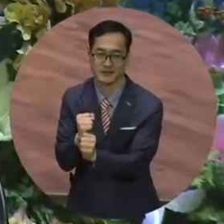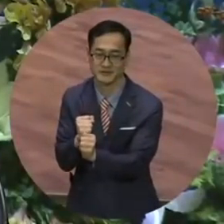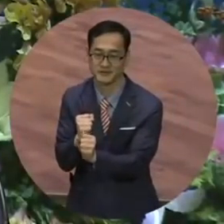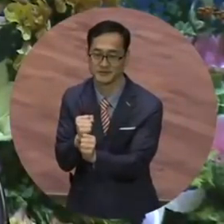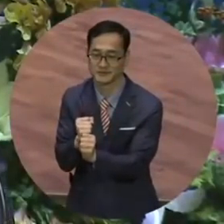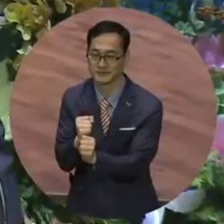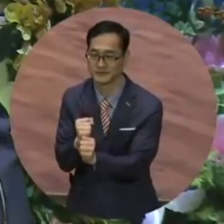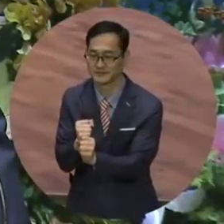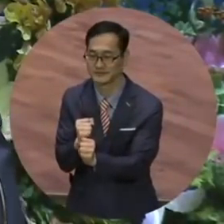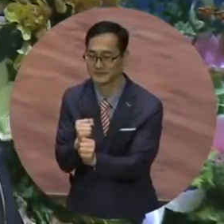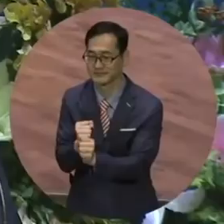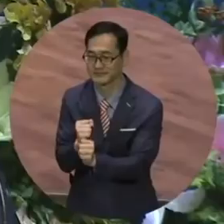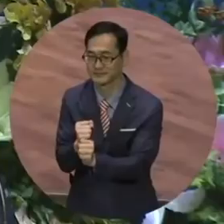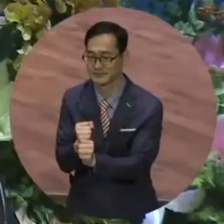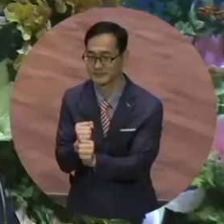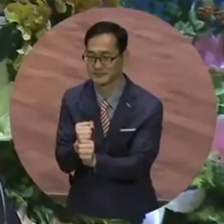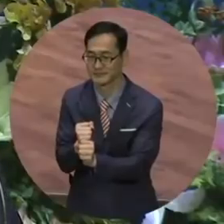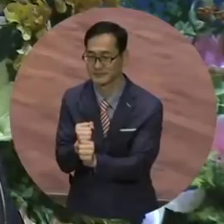창조했어요.